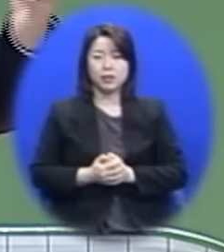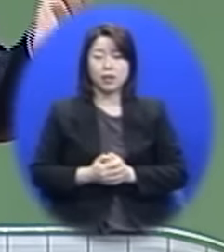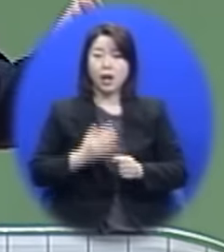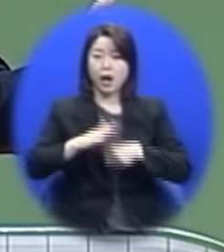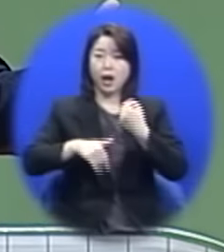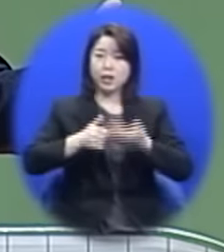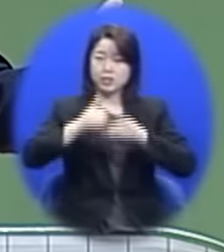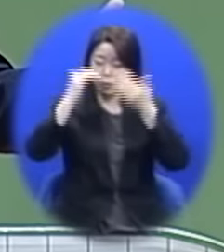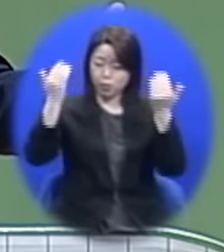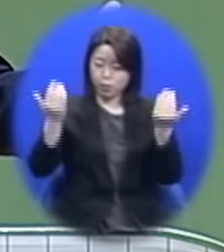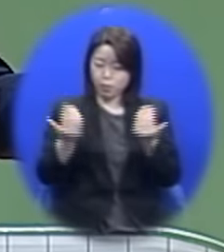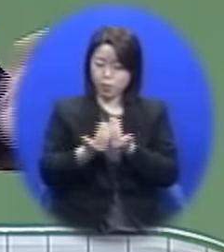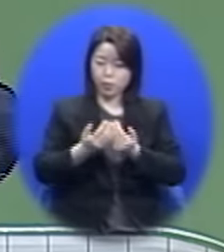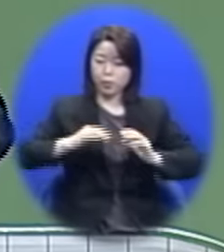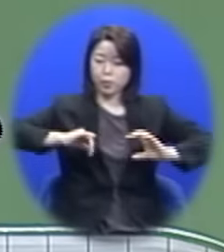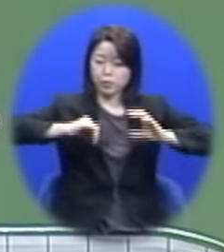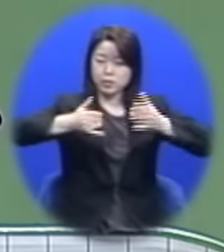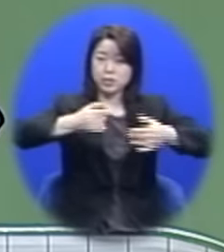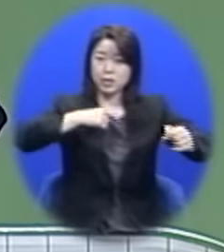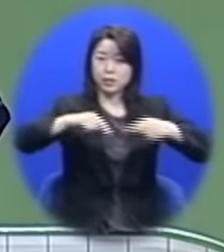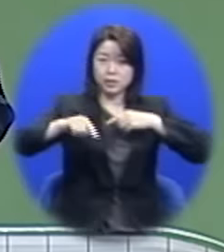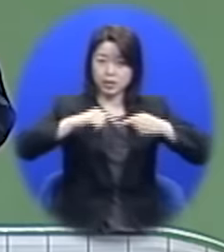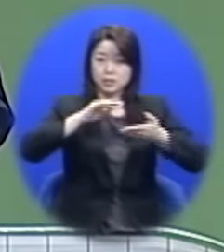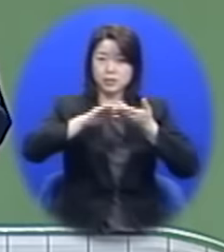하나님이 온 세상을 다스리신다.